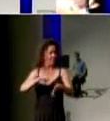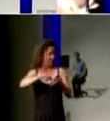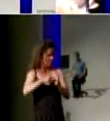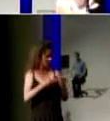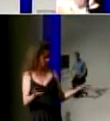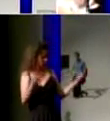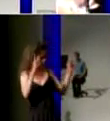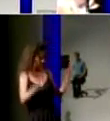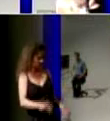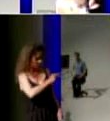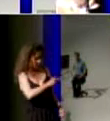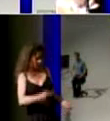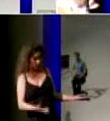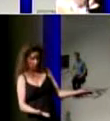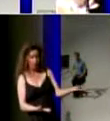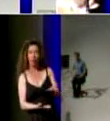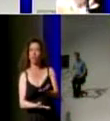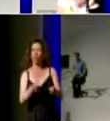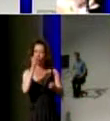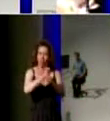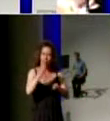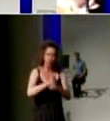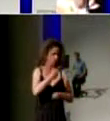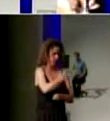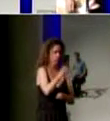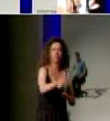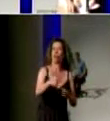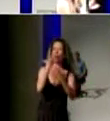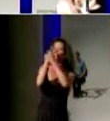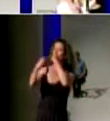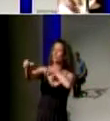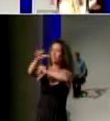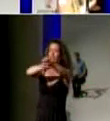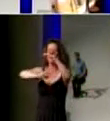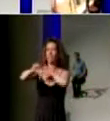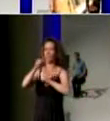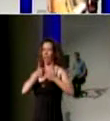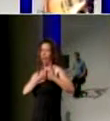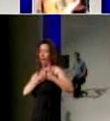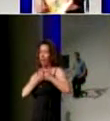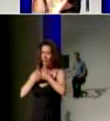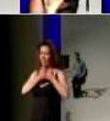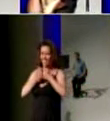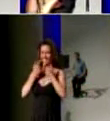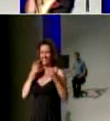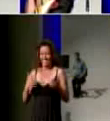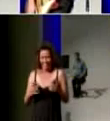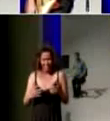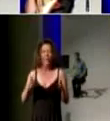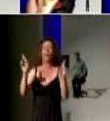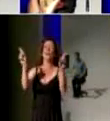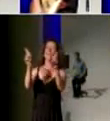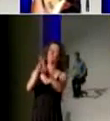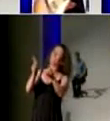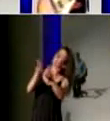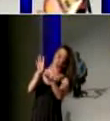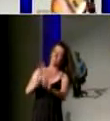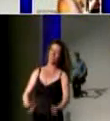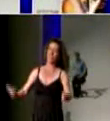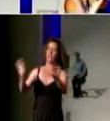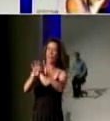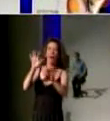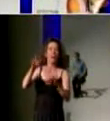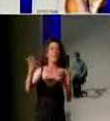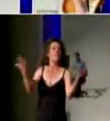personnes handicapées aient des jobs, aient des sorties, aient des amoureux. Et tout ça, c'est réalisable